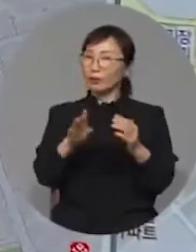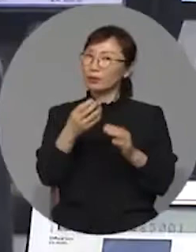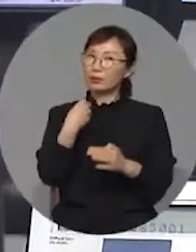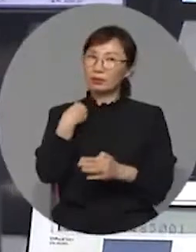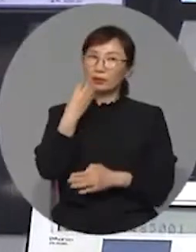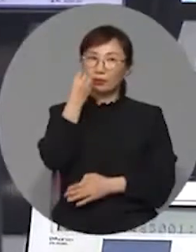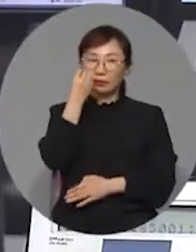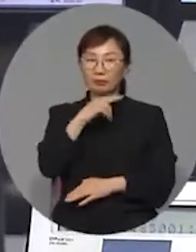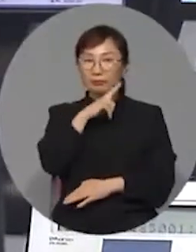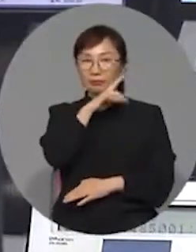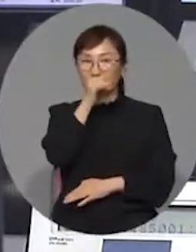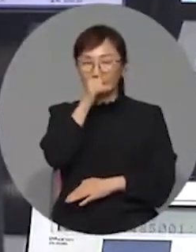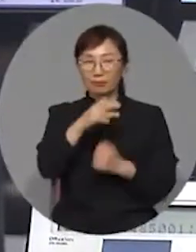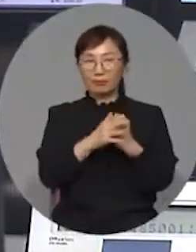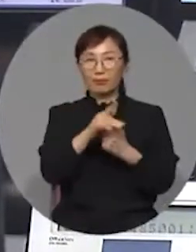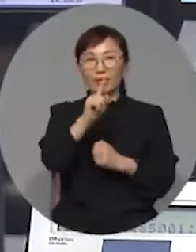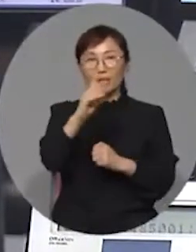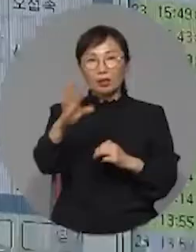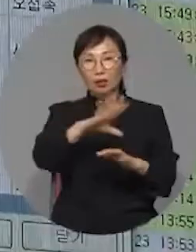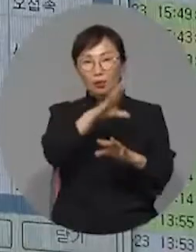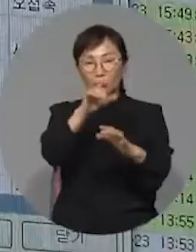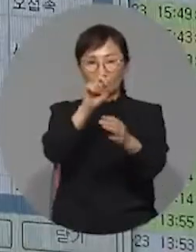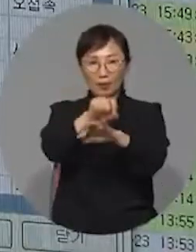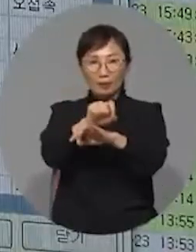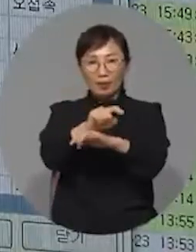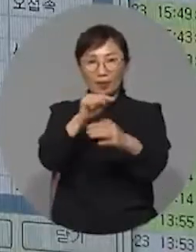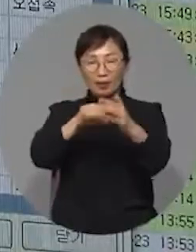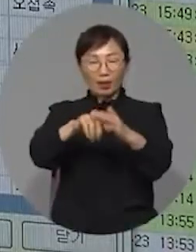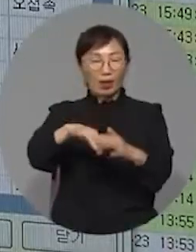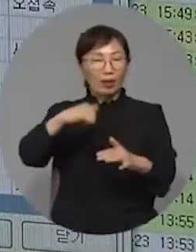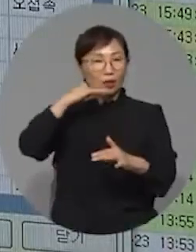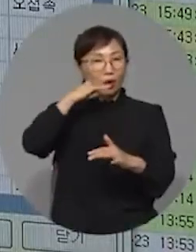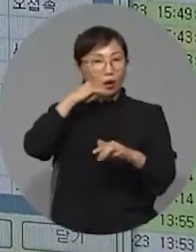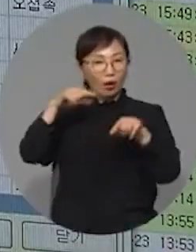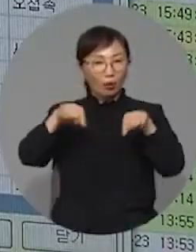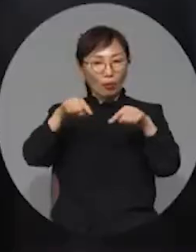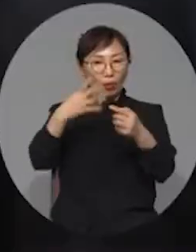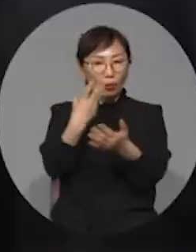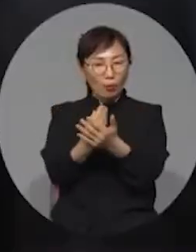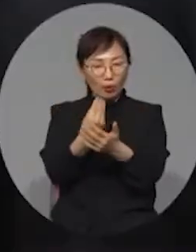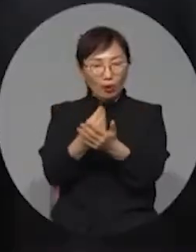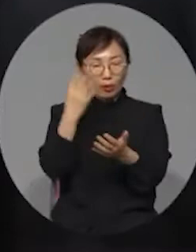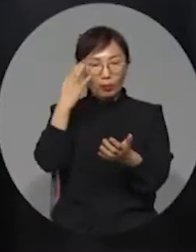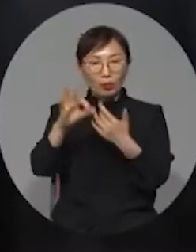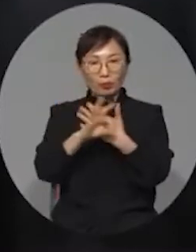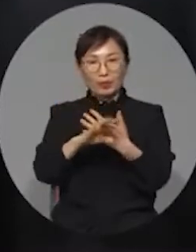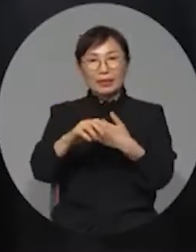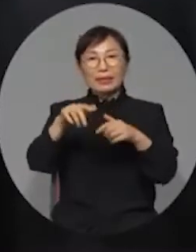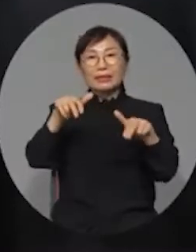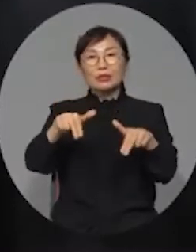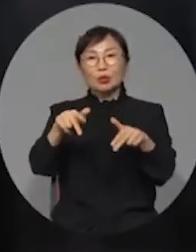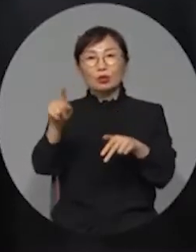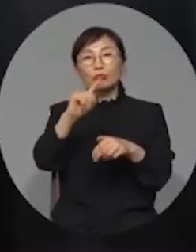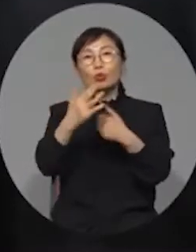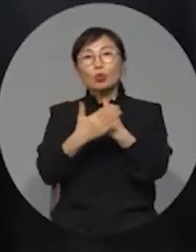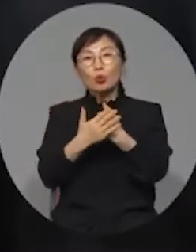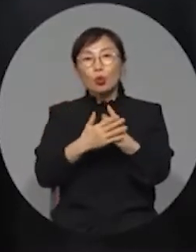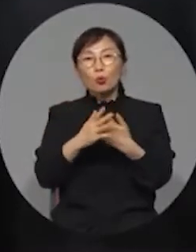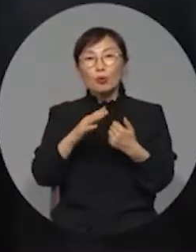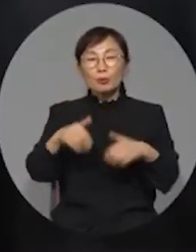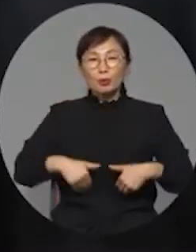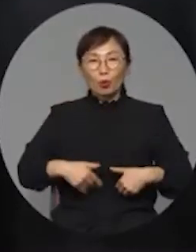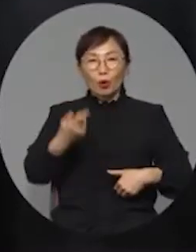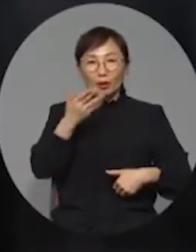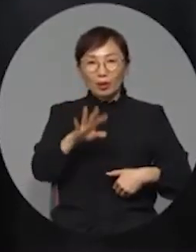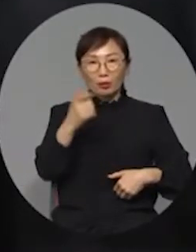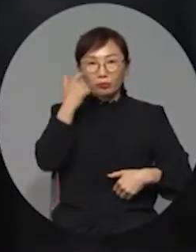당시 전북소방본부 119 종합상황실로 걸려온 통화 녹취록을 보면 직원이 어떤 도움이 필요하냐고 묻자 신고자는